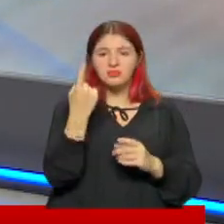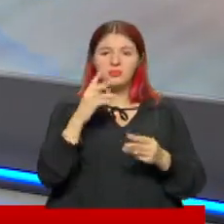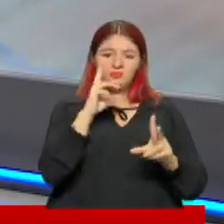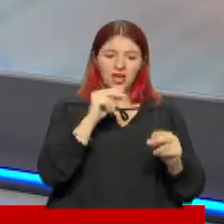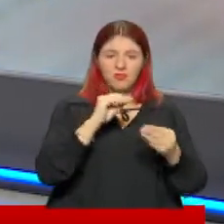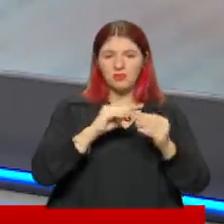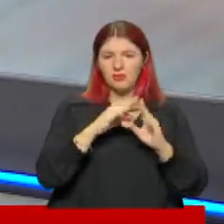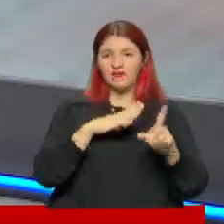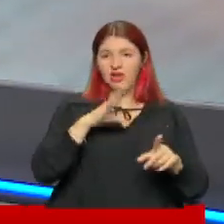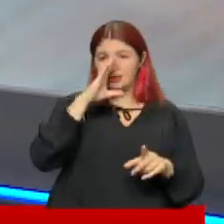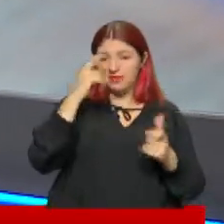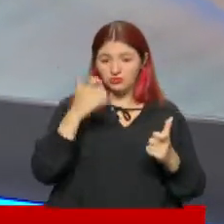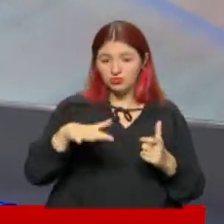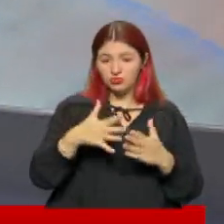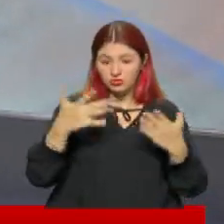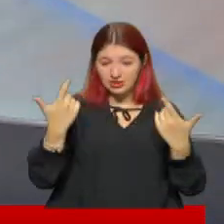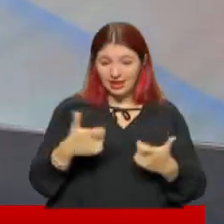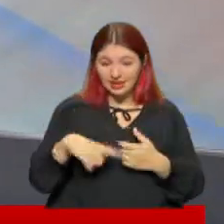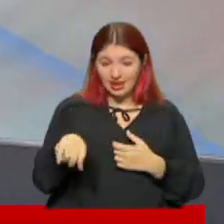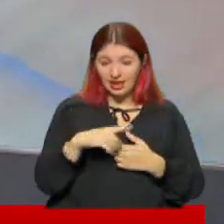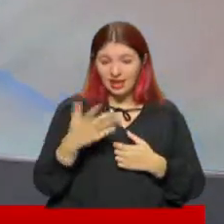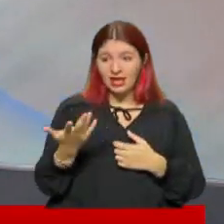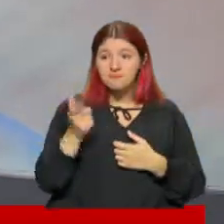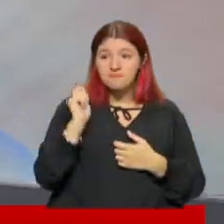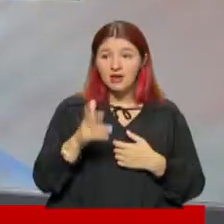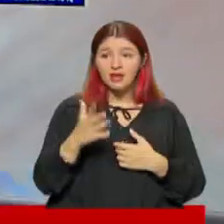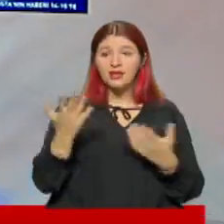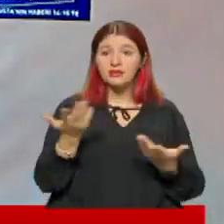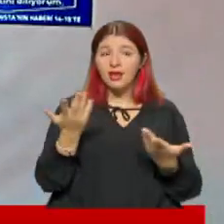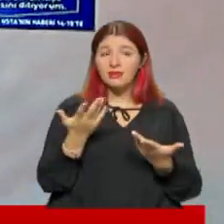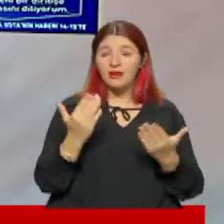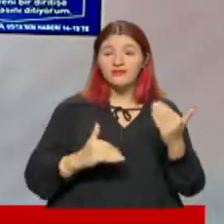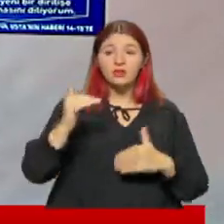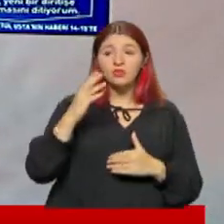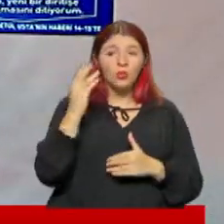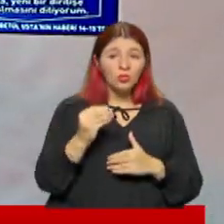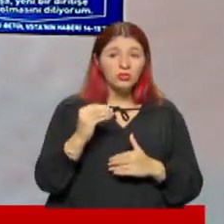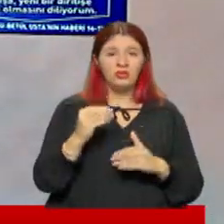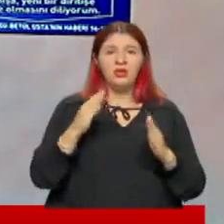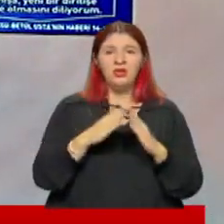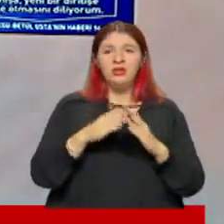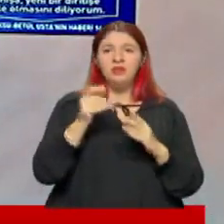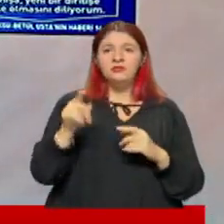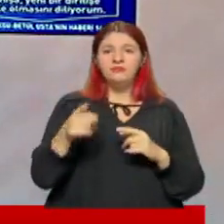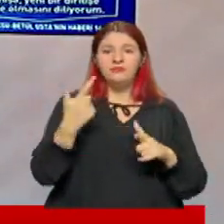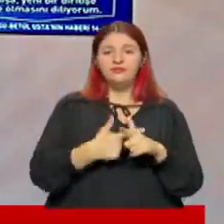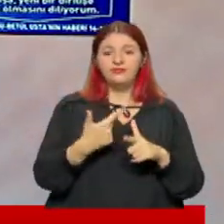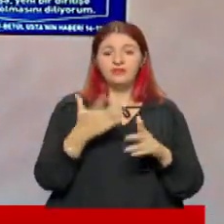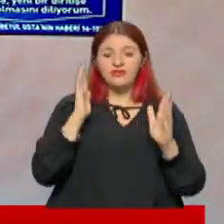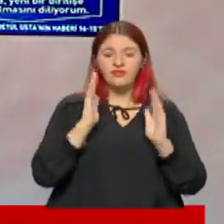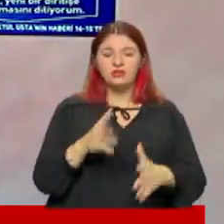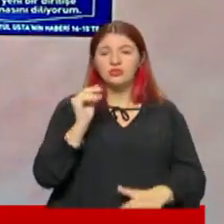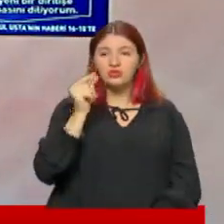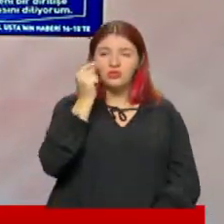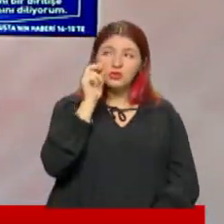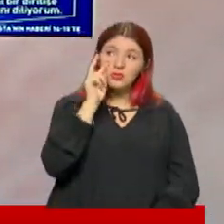barınma problem var İstanbul'da büyük kentlerde pahalılığın ne kadar arttığını ev fiyatları ve kiraları ne kadar